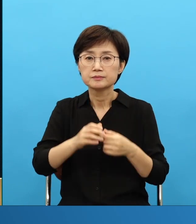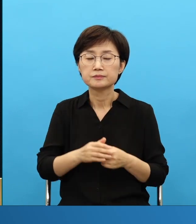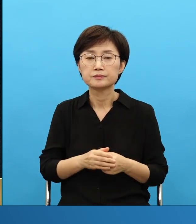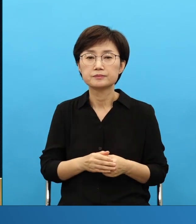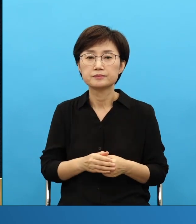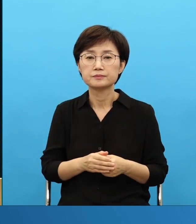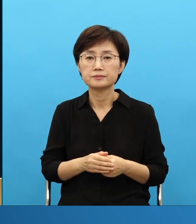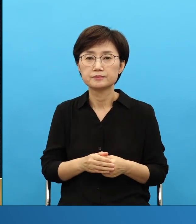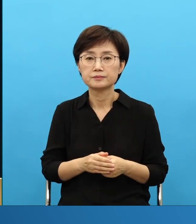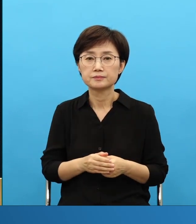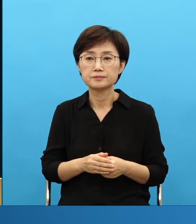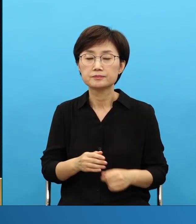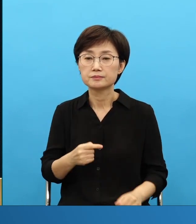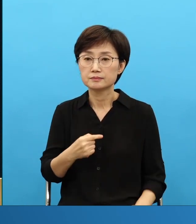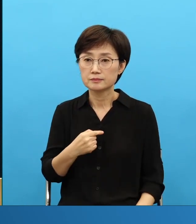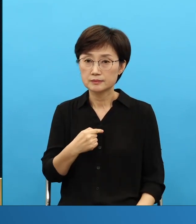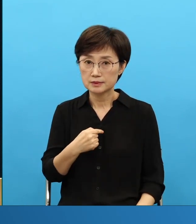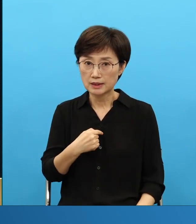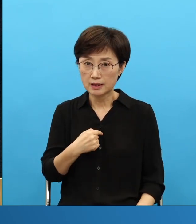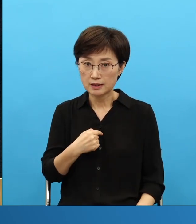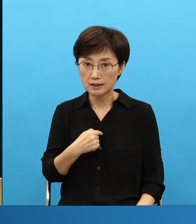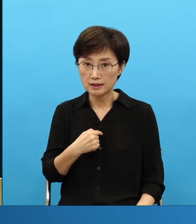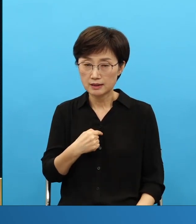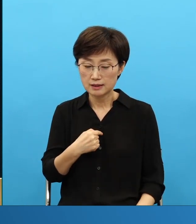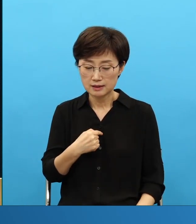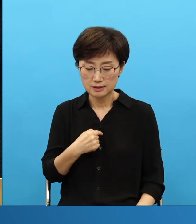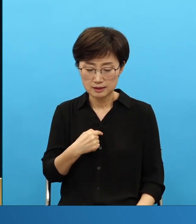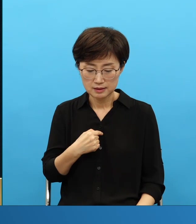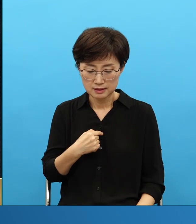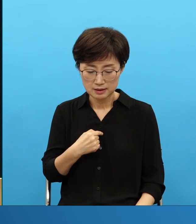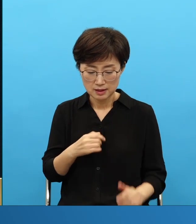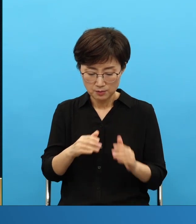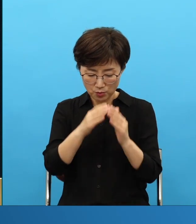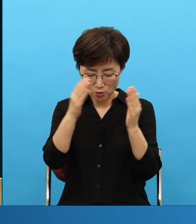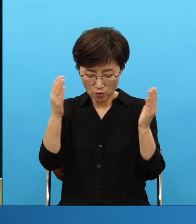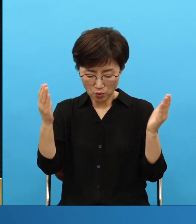나는 모든 것은 다 잊어버리고